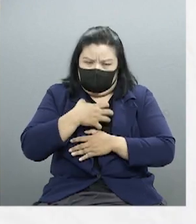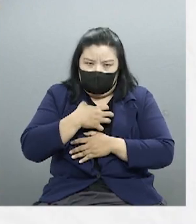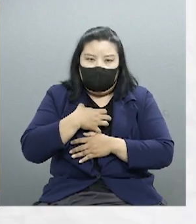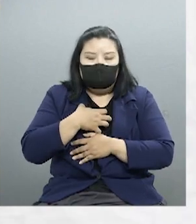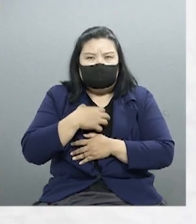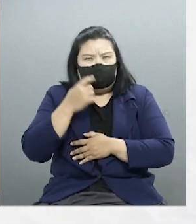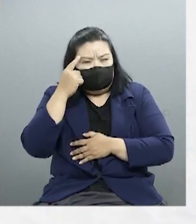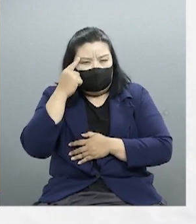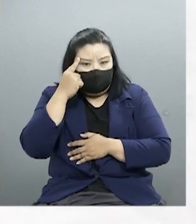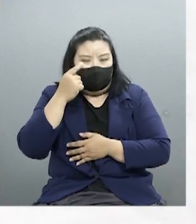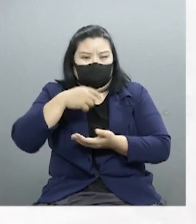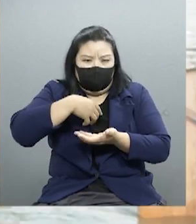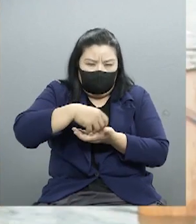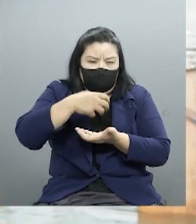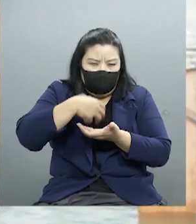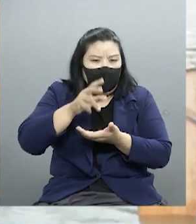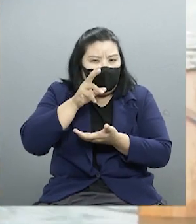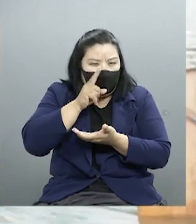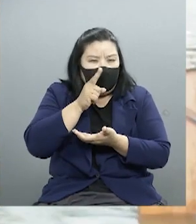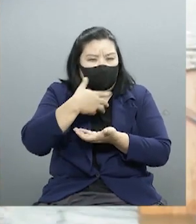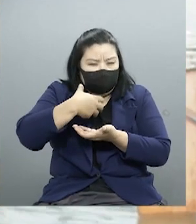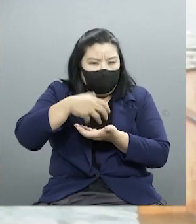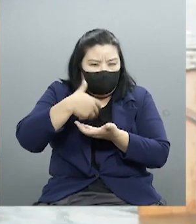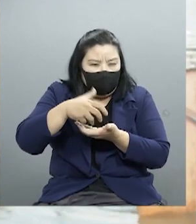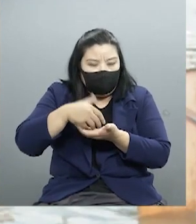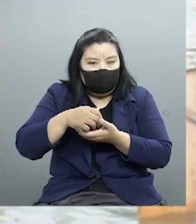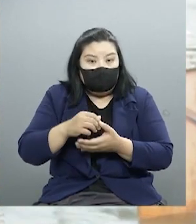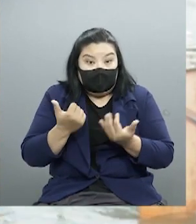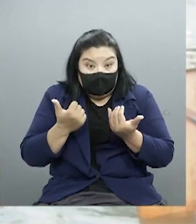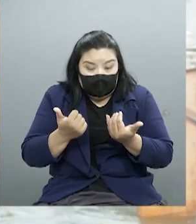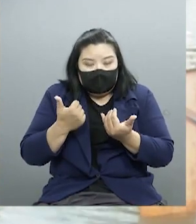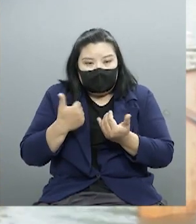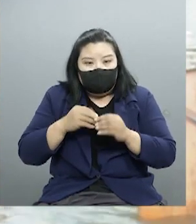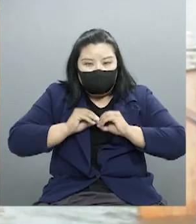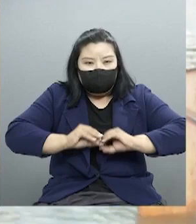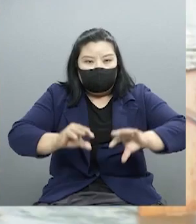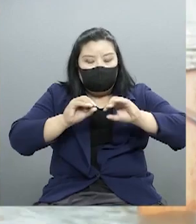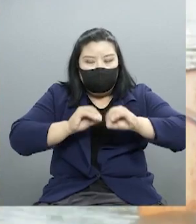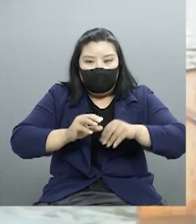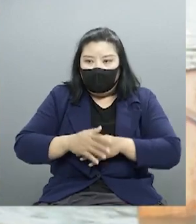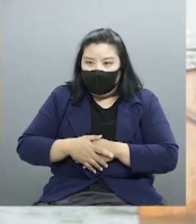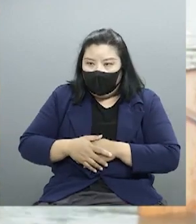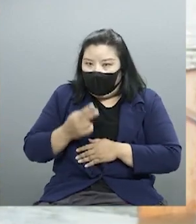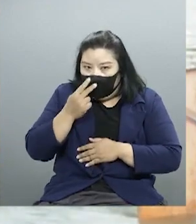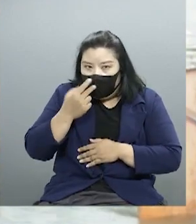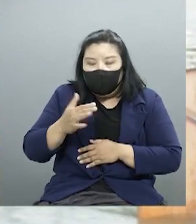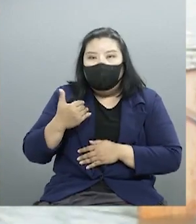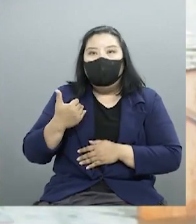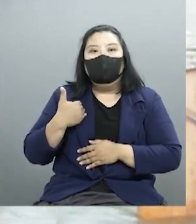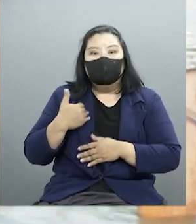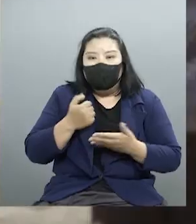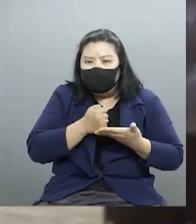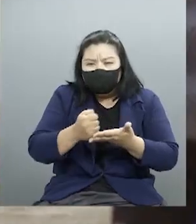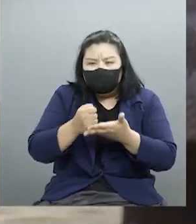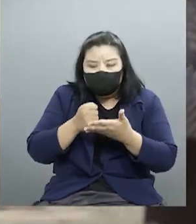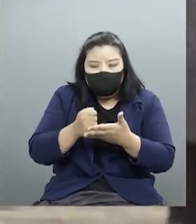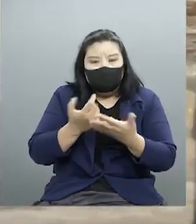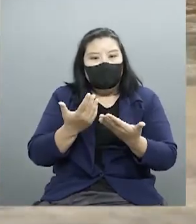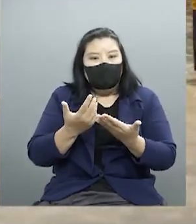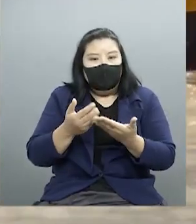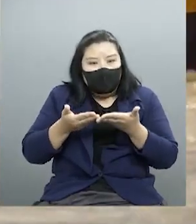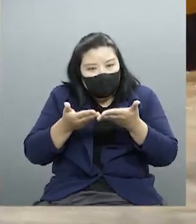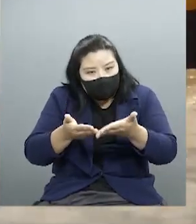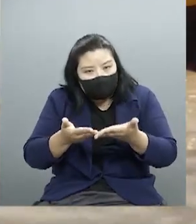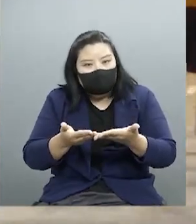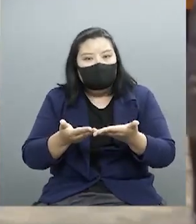ควรถูกใช้อีกมุมนึงเหมือนกันหลังจากที่เรานำเสนอออกไปเนี่ยมันก็เริ่มมีฟีดแบคเริ่มมีการเข้าไปช่วยเหลือเริ่มมีการระดมทั้ง